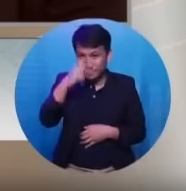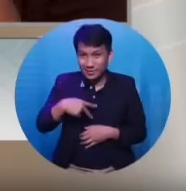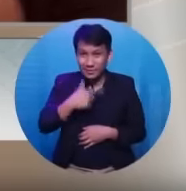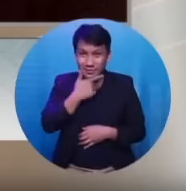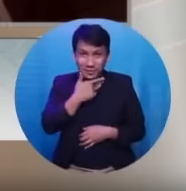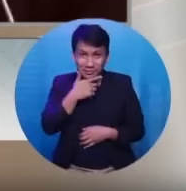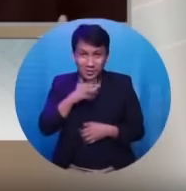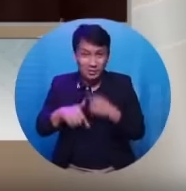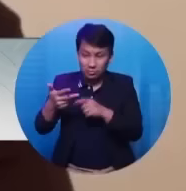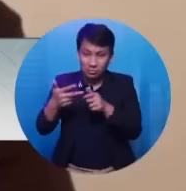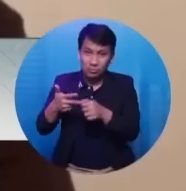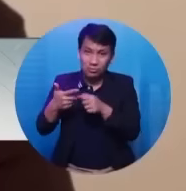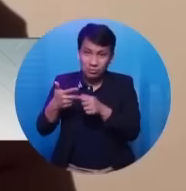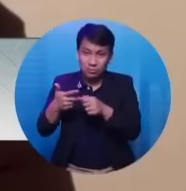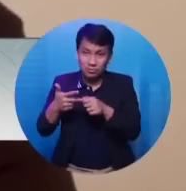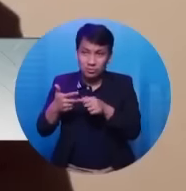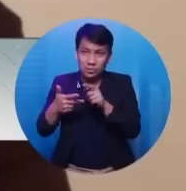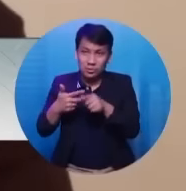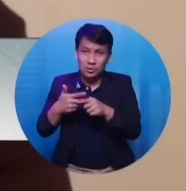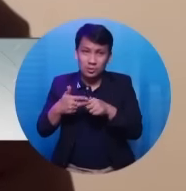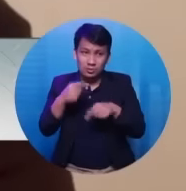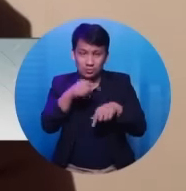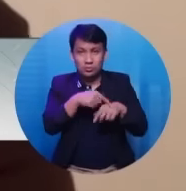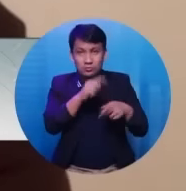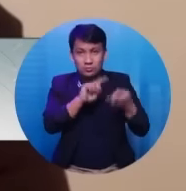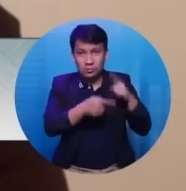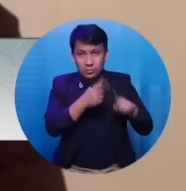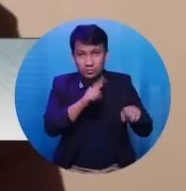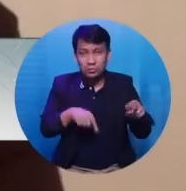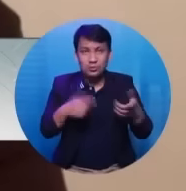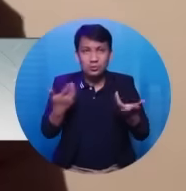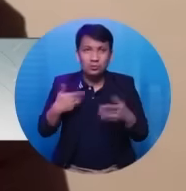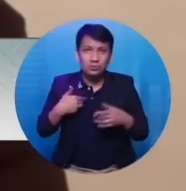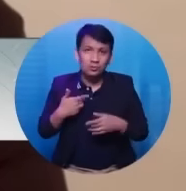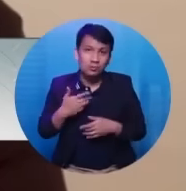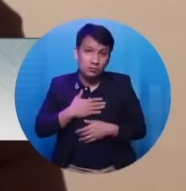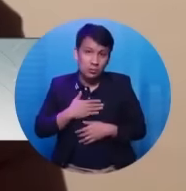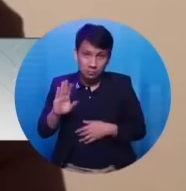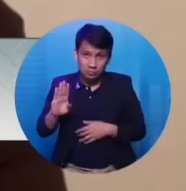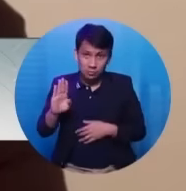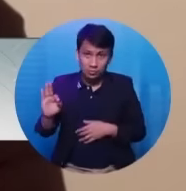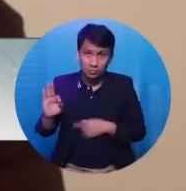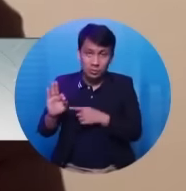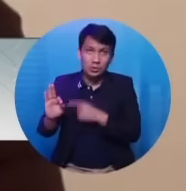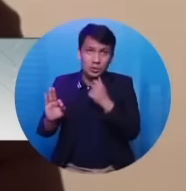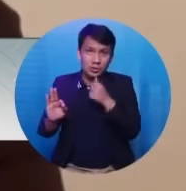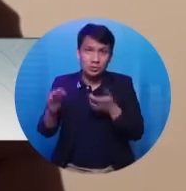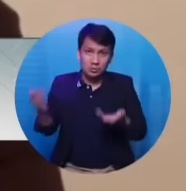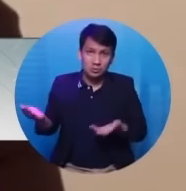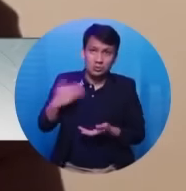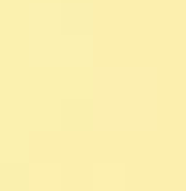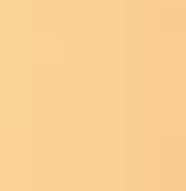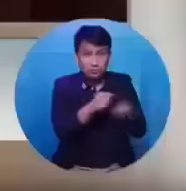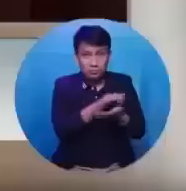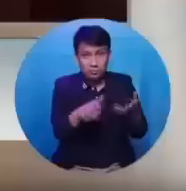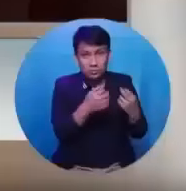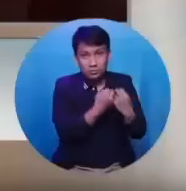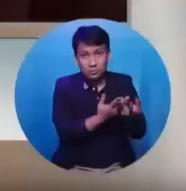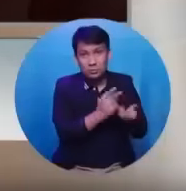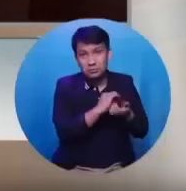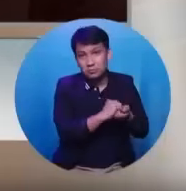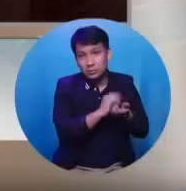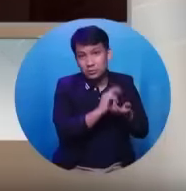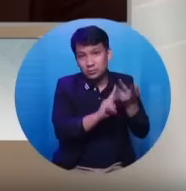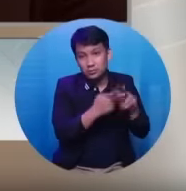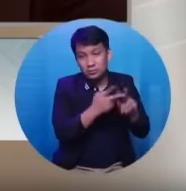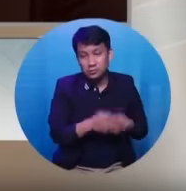is nagbanta po siya, yung kaibigan niya. Pati yung sa boyfriend ko, hinahamon na ng barilan. Matanong ko lang